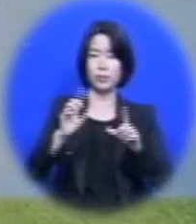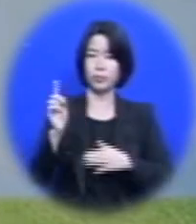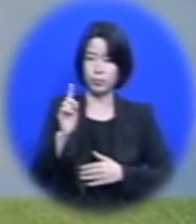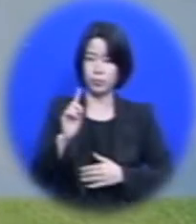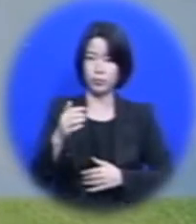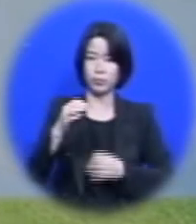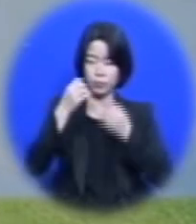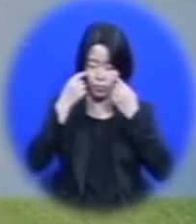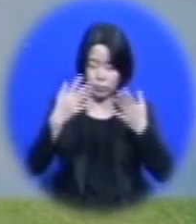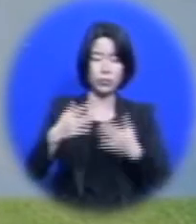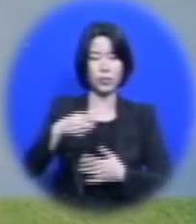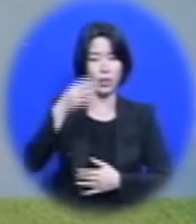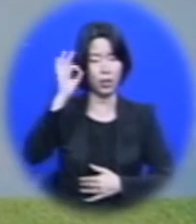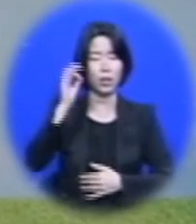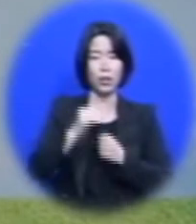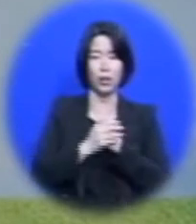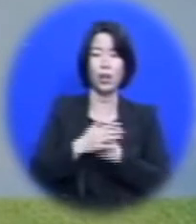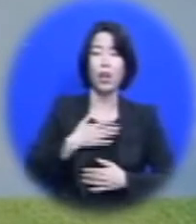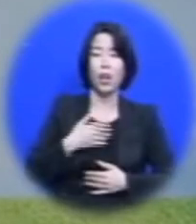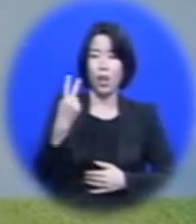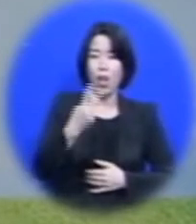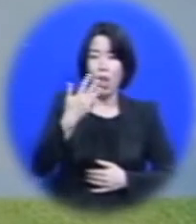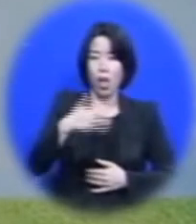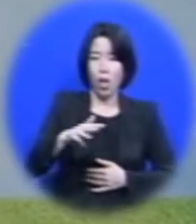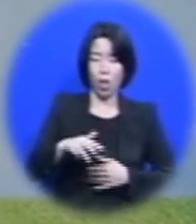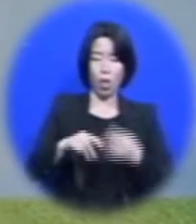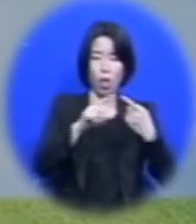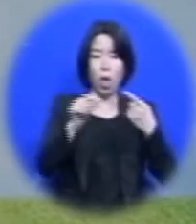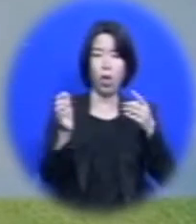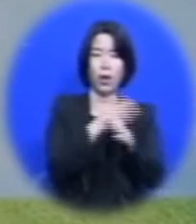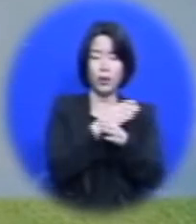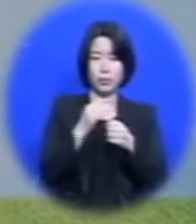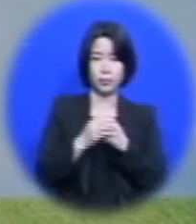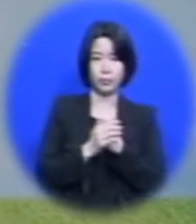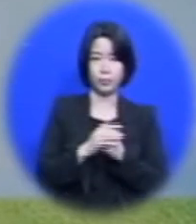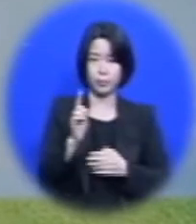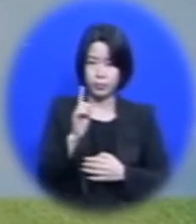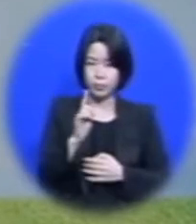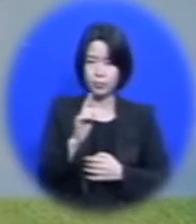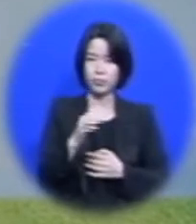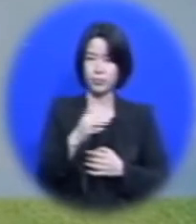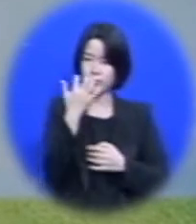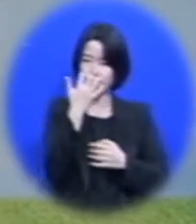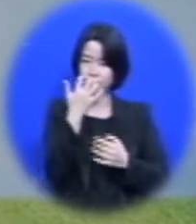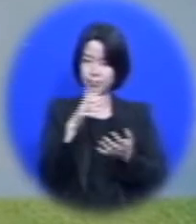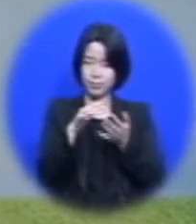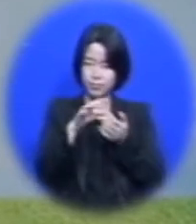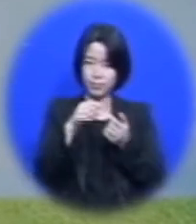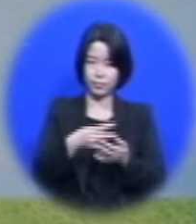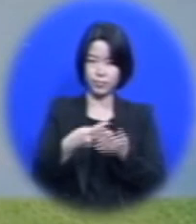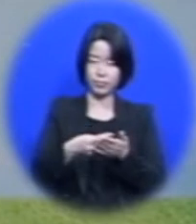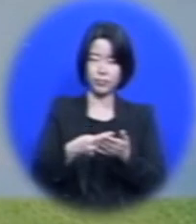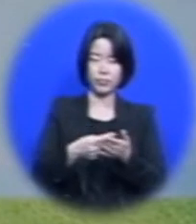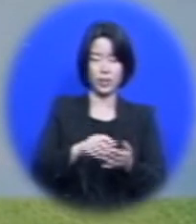확실히 깨달았다. 나는 2008년 1월 이후에 음란물과 섹스 중독에서 완전히